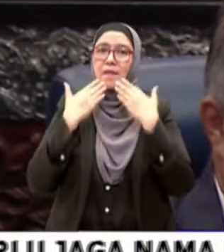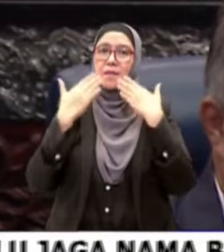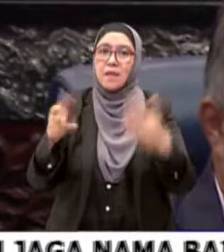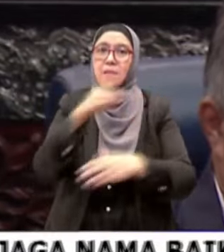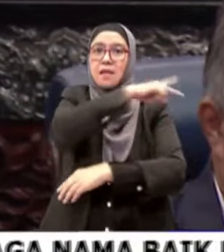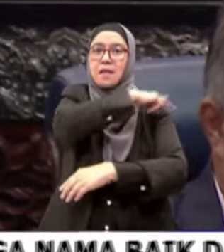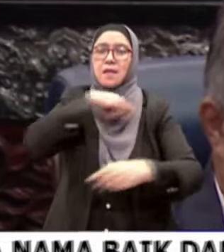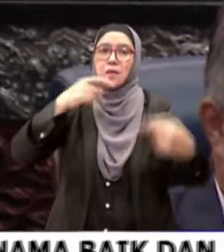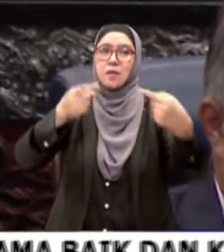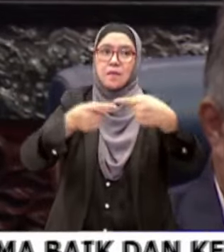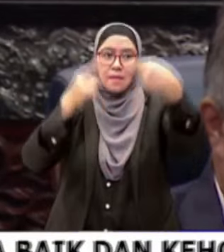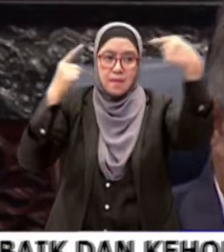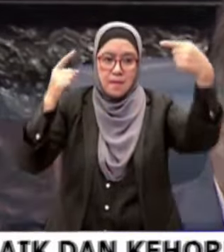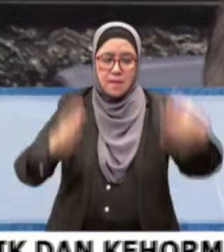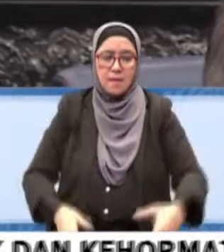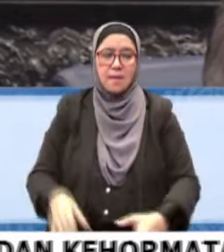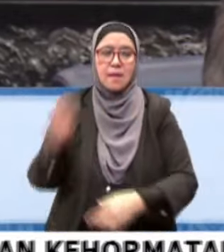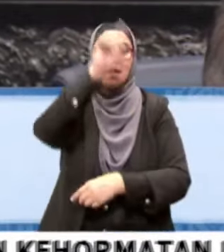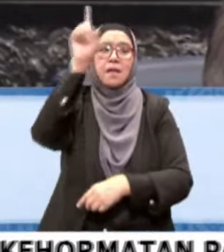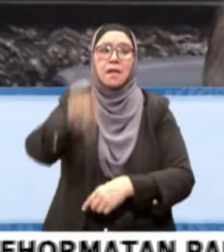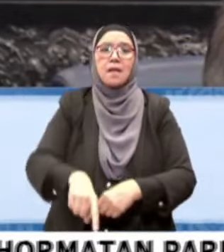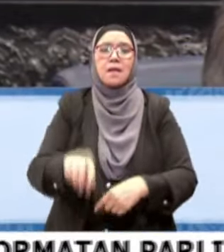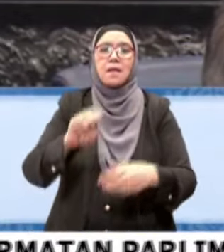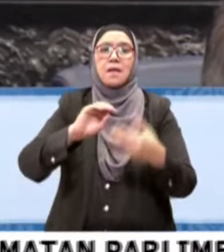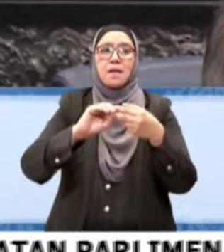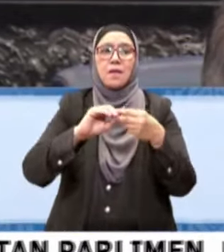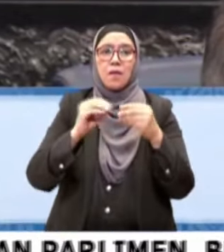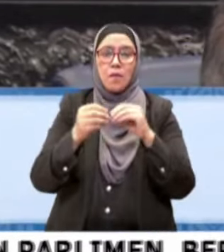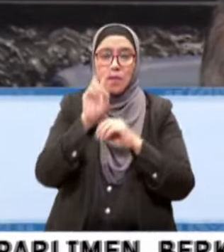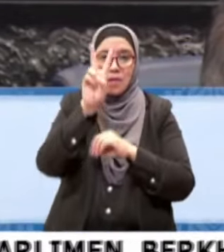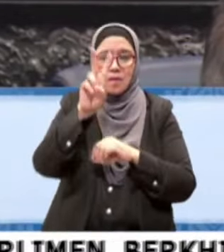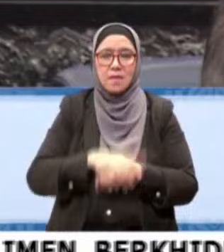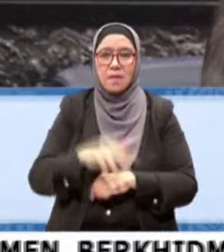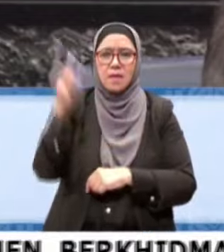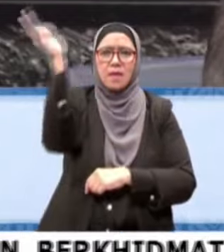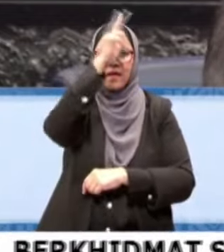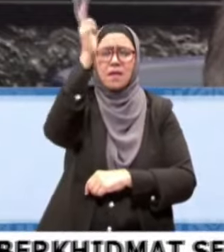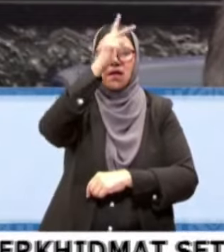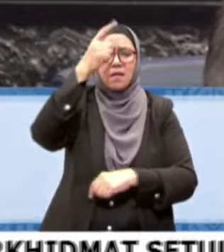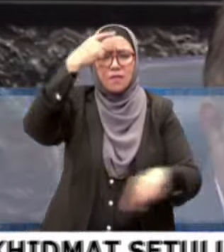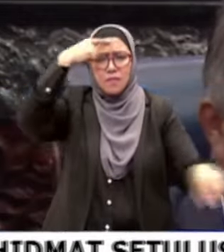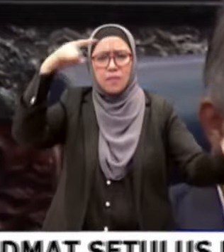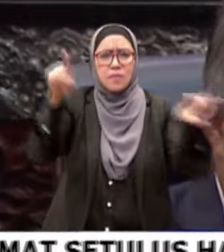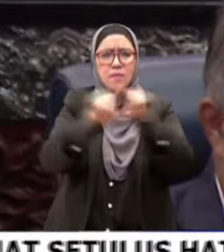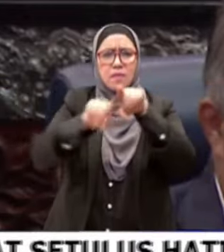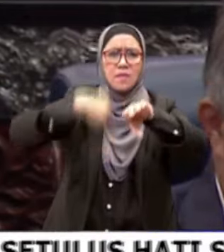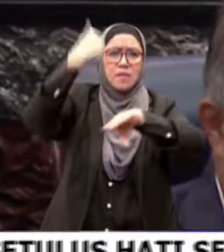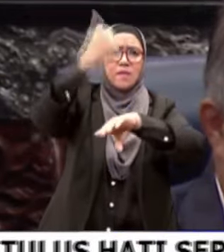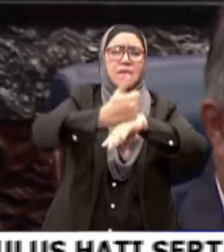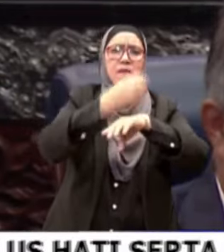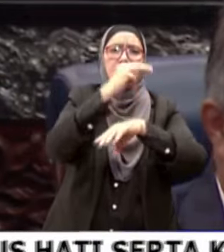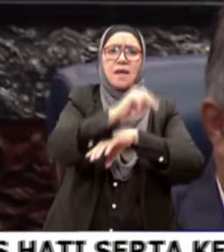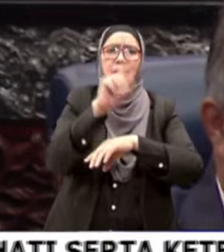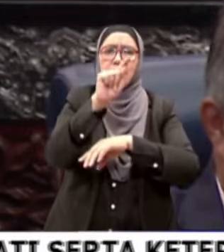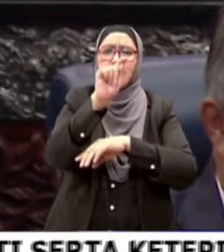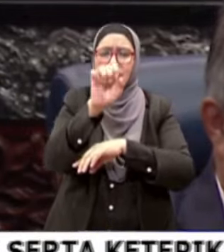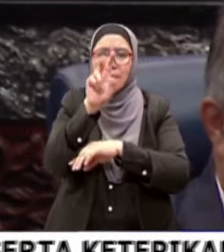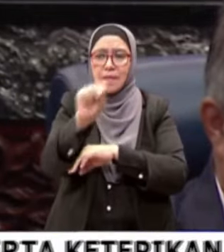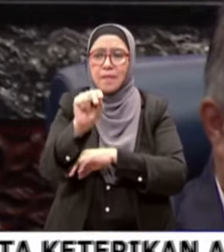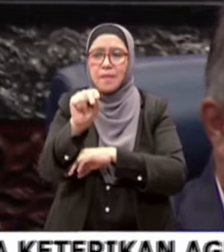nomor 2 kerajaan telah bersetuju untuk menumbuhkan majelis tindakan ekonomi negara ataupun